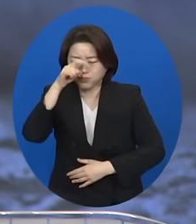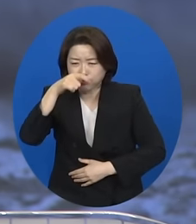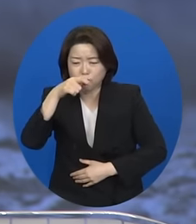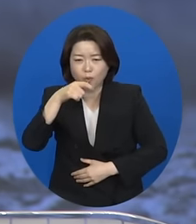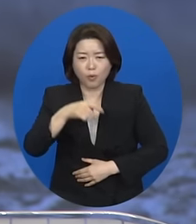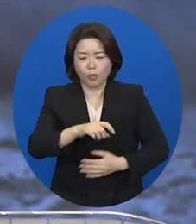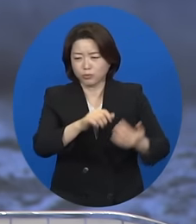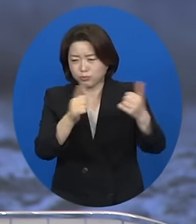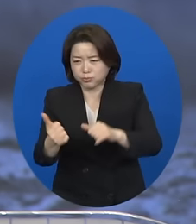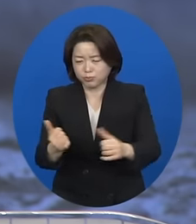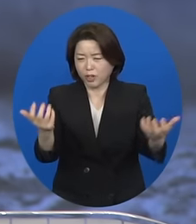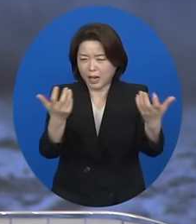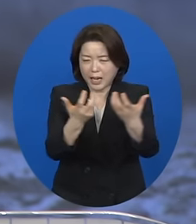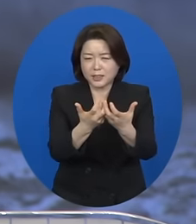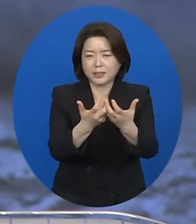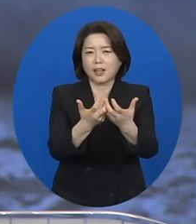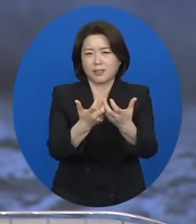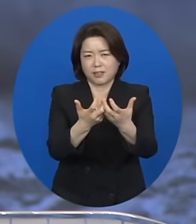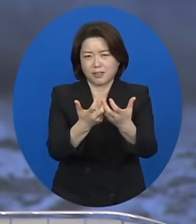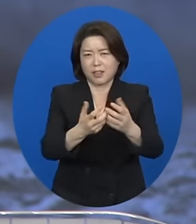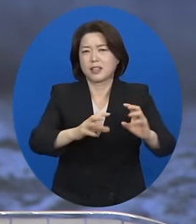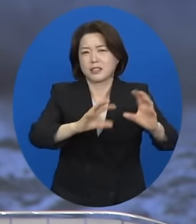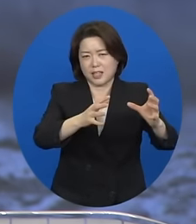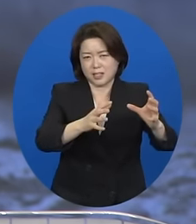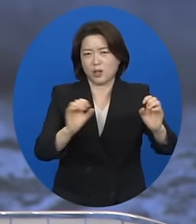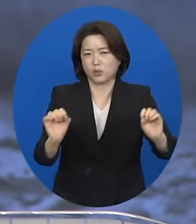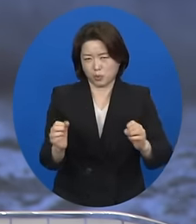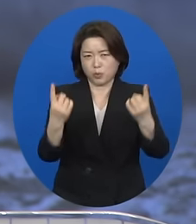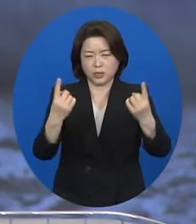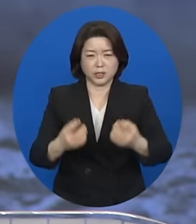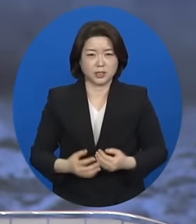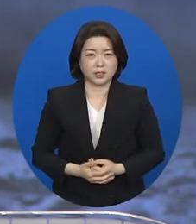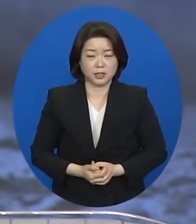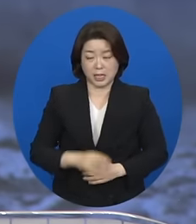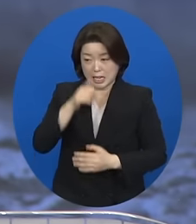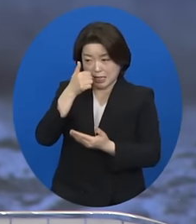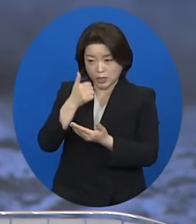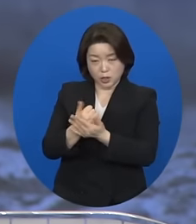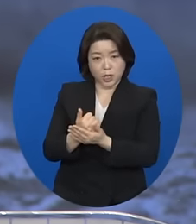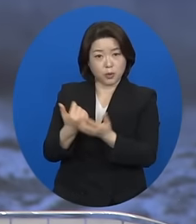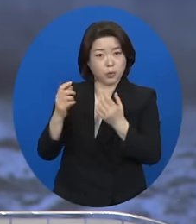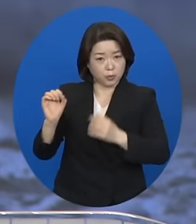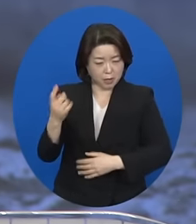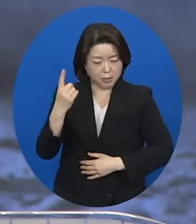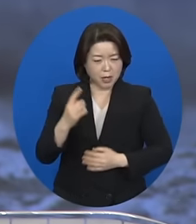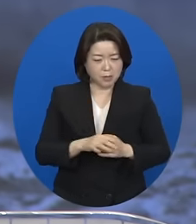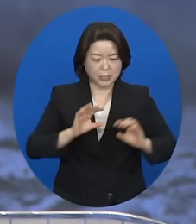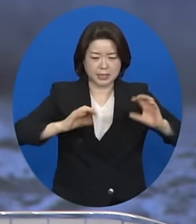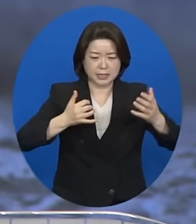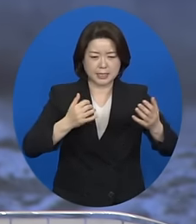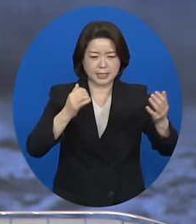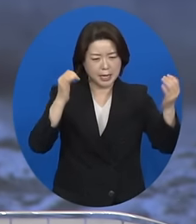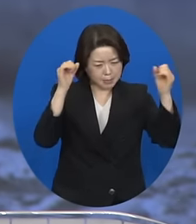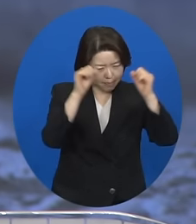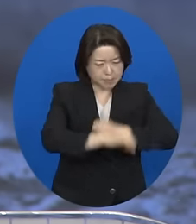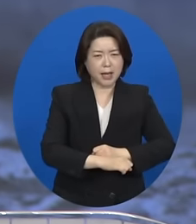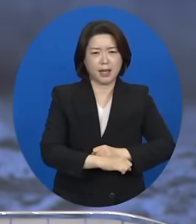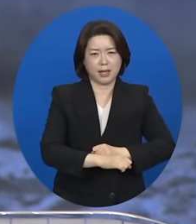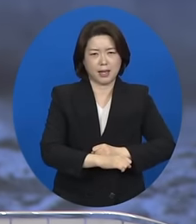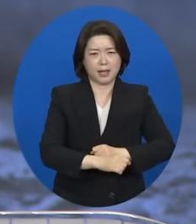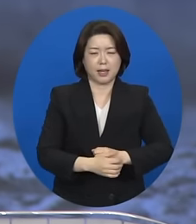가득한 세상이기도 합니다 왜냐면 죄로 말미암아이 세상이 깨어졌고 또한 망가졌 때문에